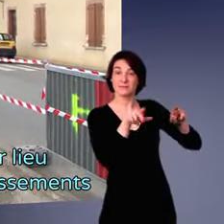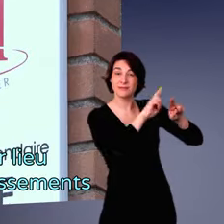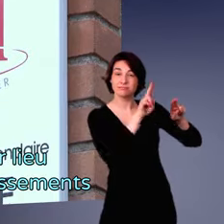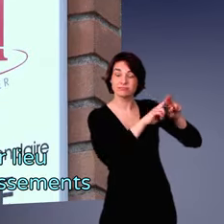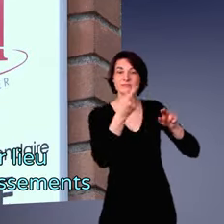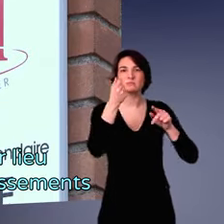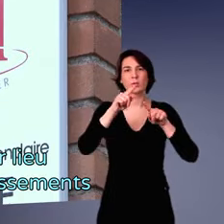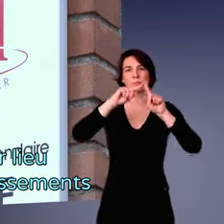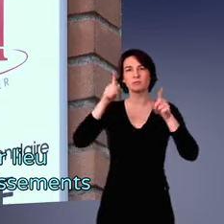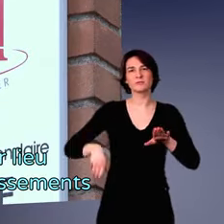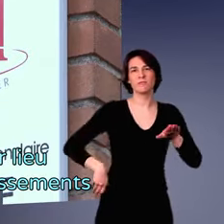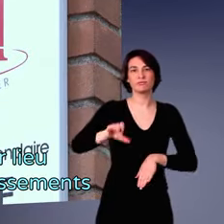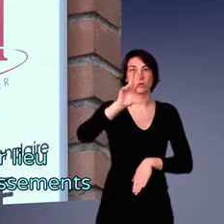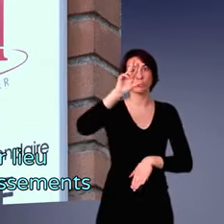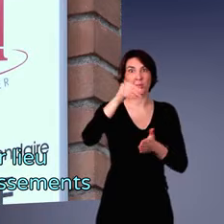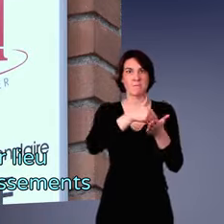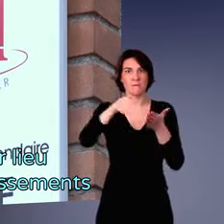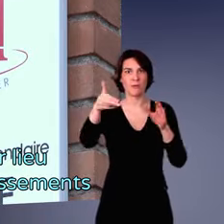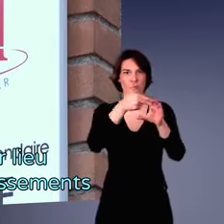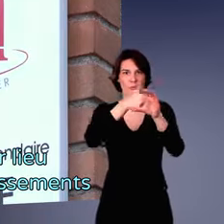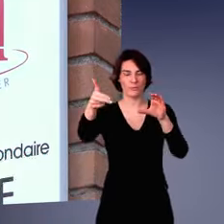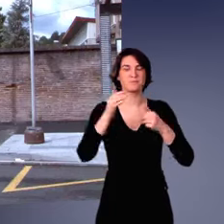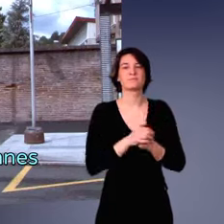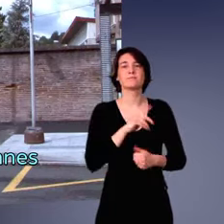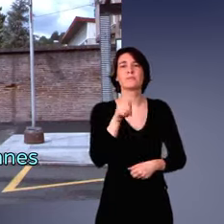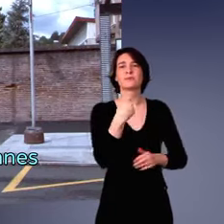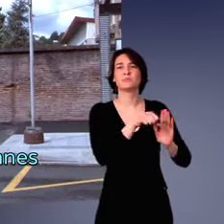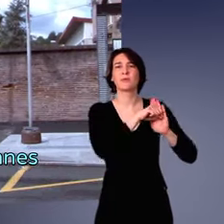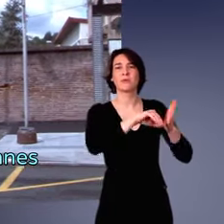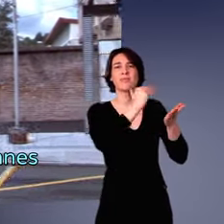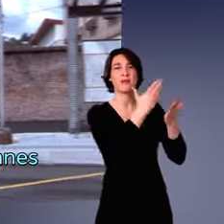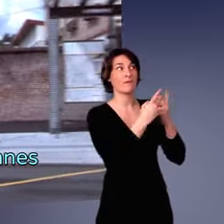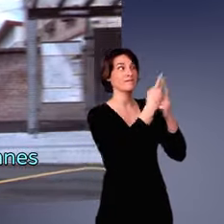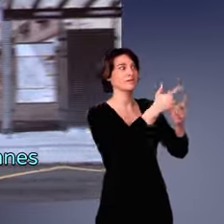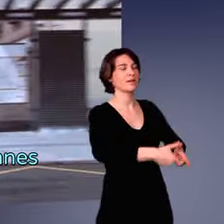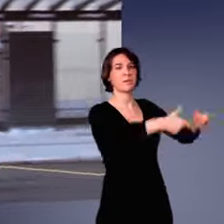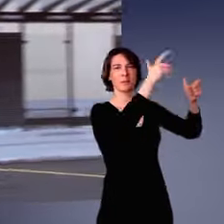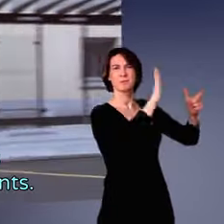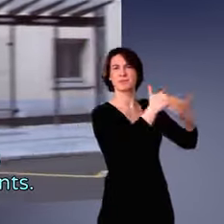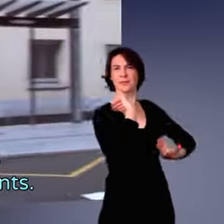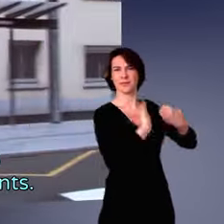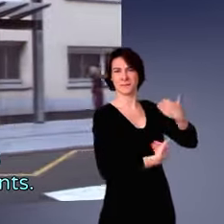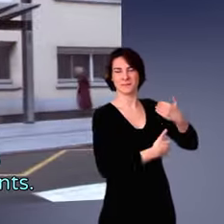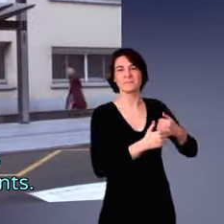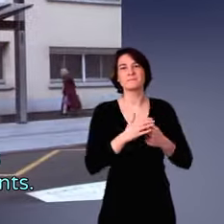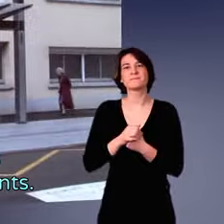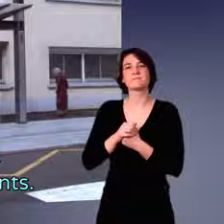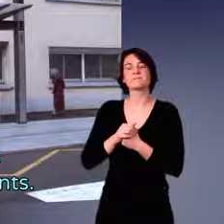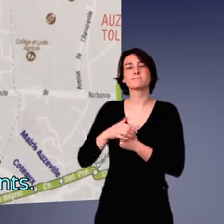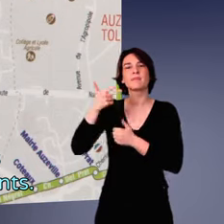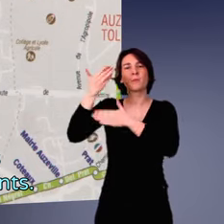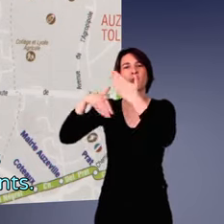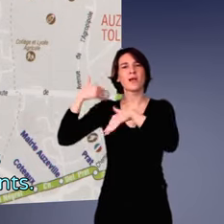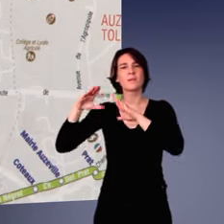ce sont bien sûr en premier lieu les lignes des servants des établissements fréquentés par des personnes à mobilité réduite qui ont été prioritaires en